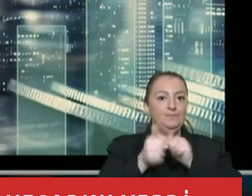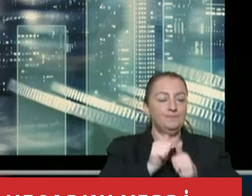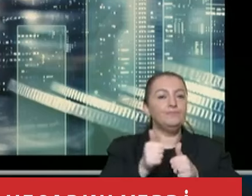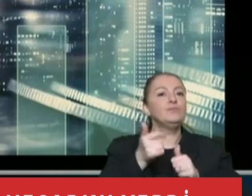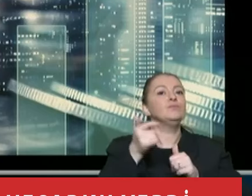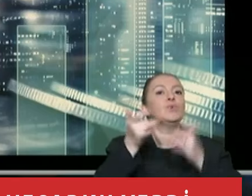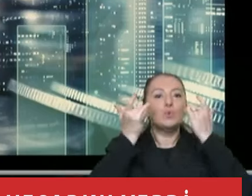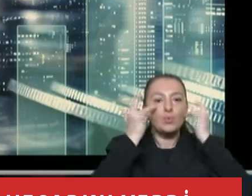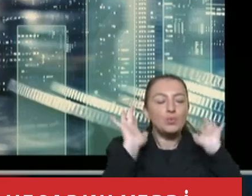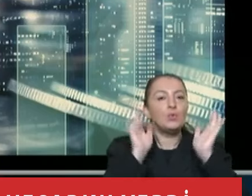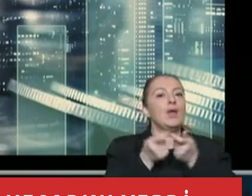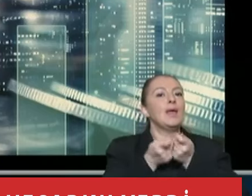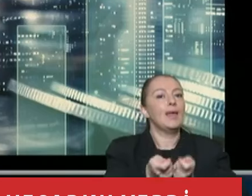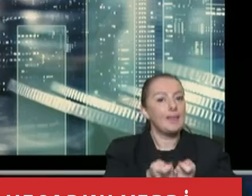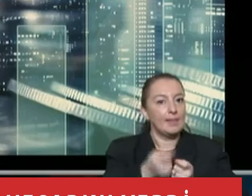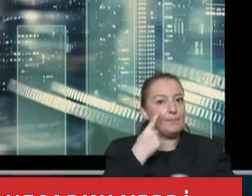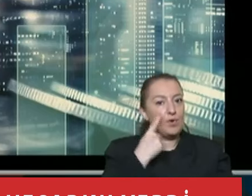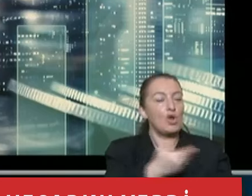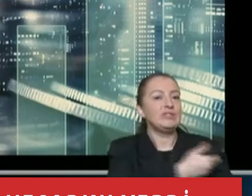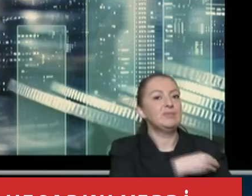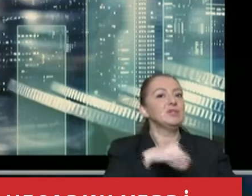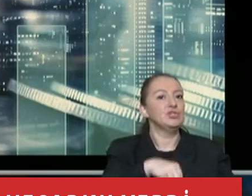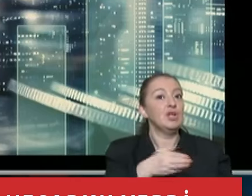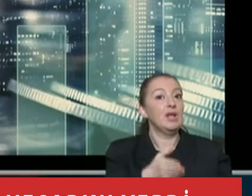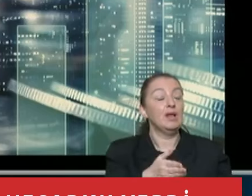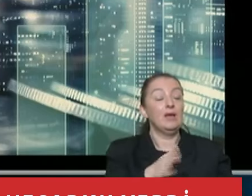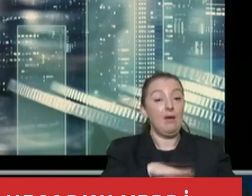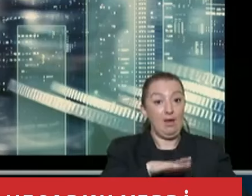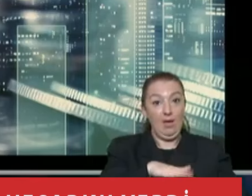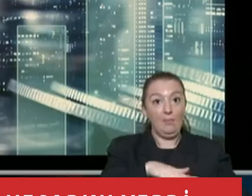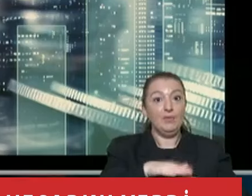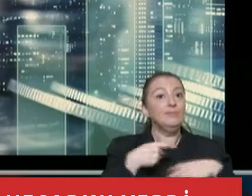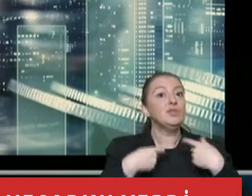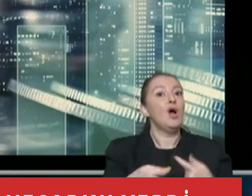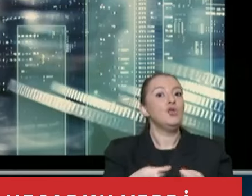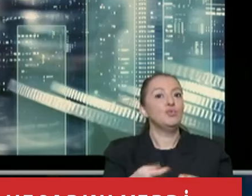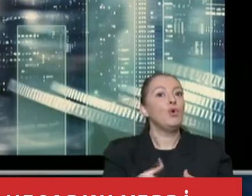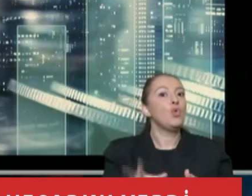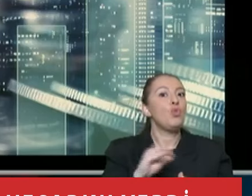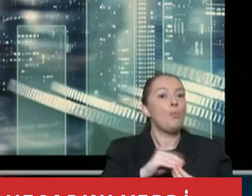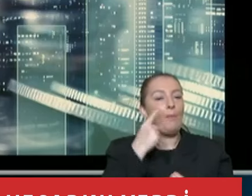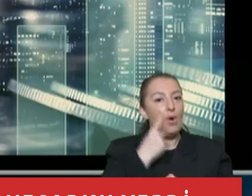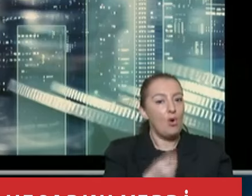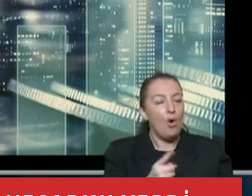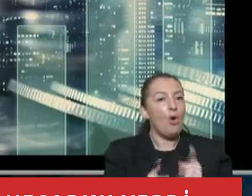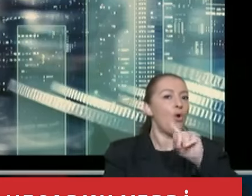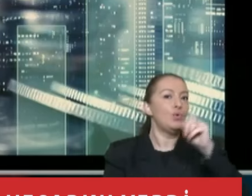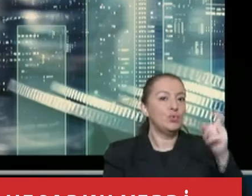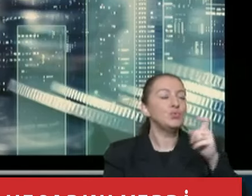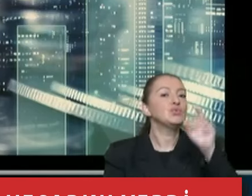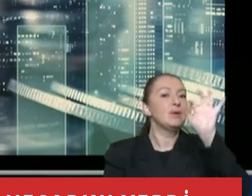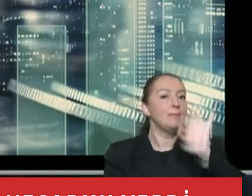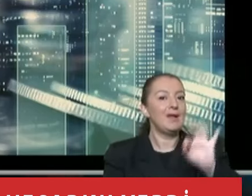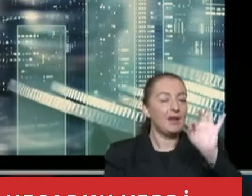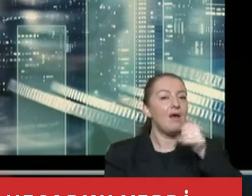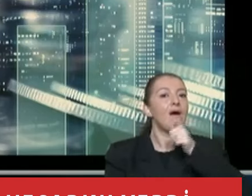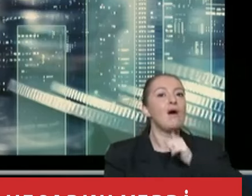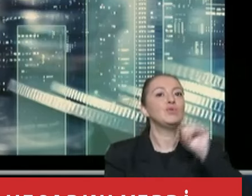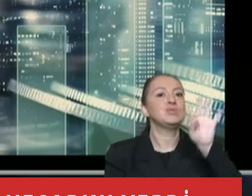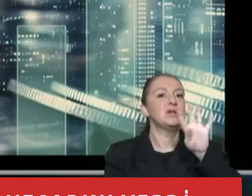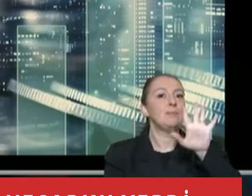Kültür Eğitim hizmetlerimiz için gerçekleştirdiğimiz harcamalarımı toplamı 19 milyar